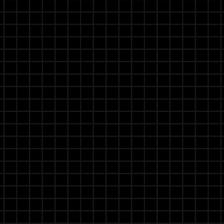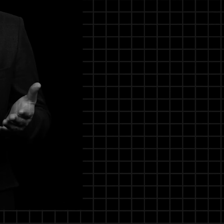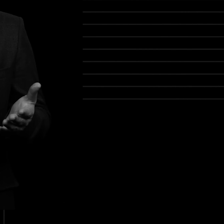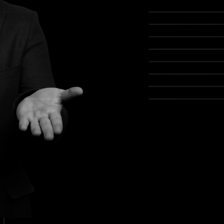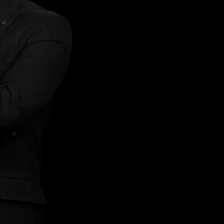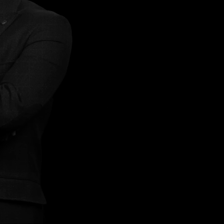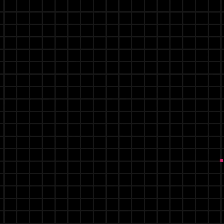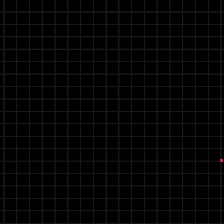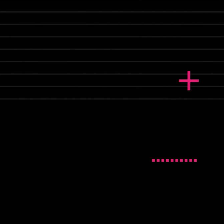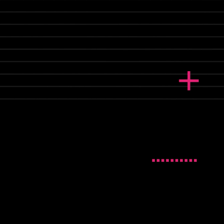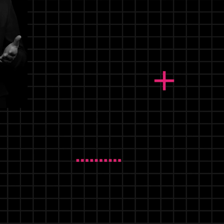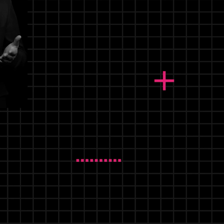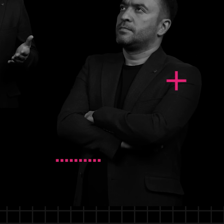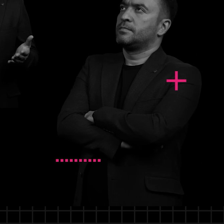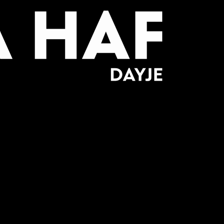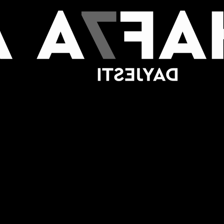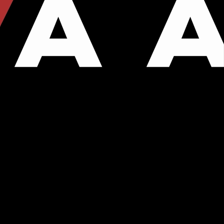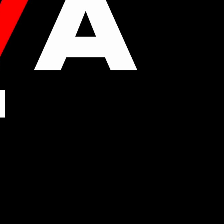kerak.